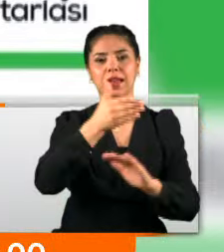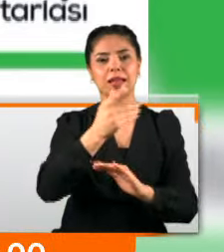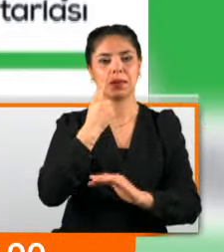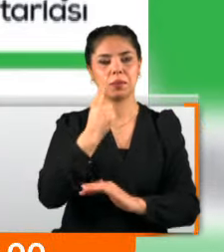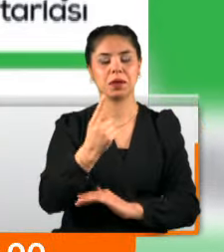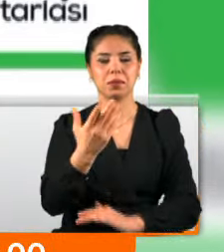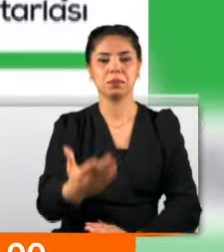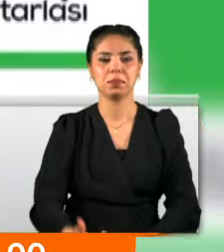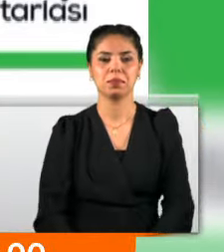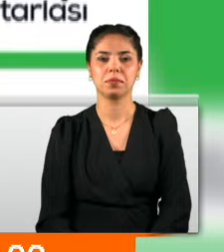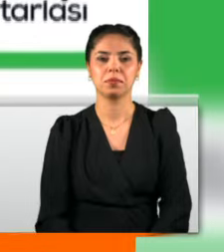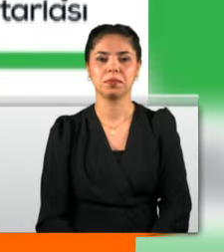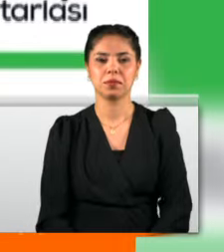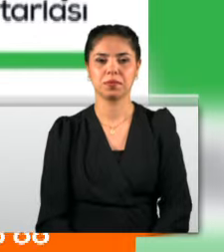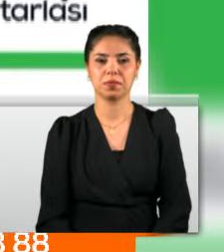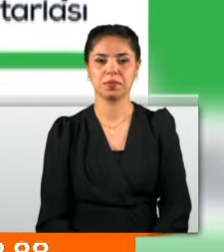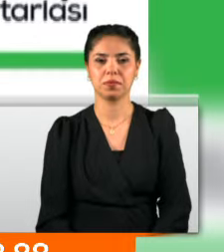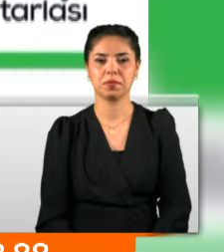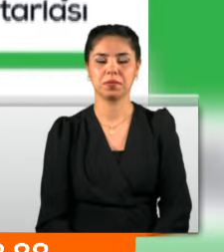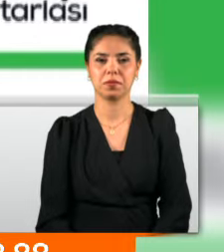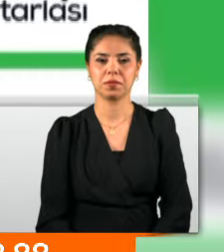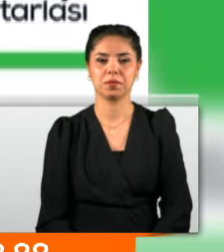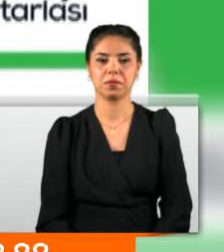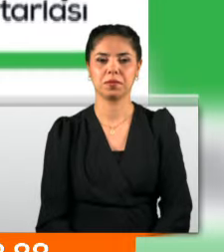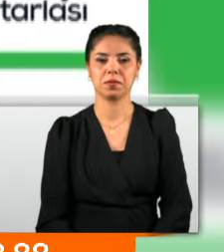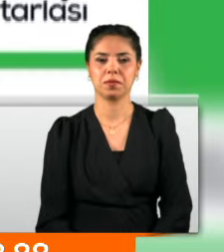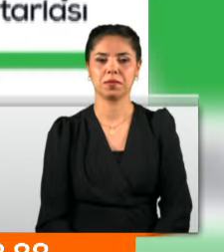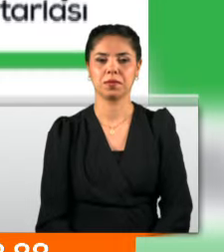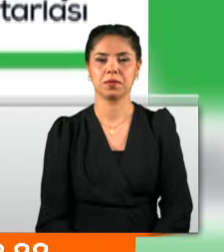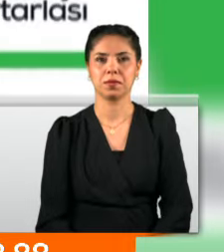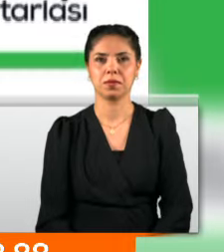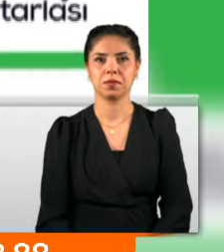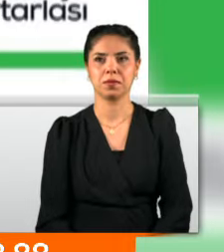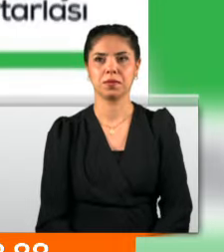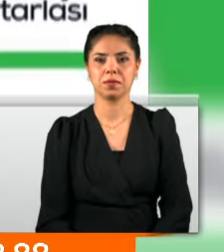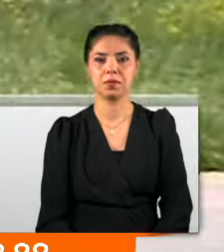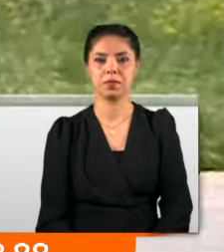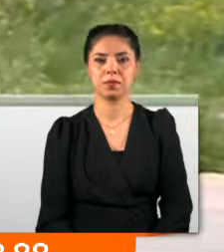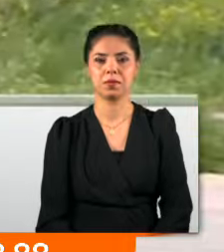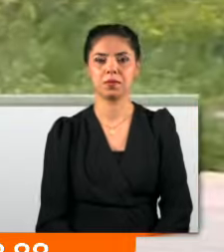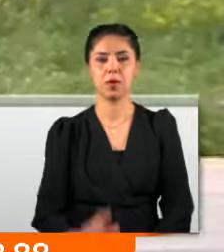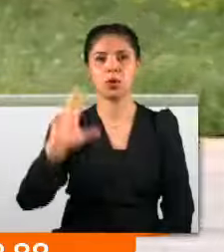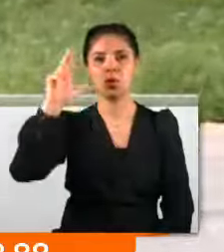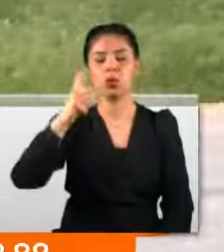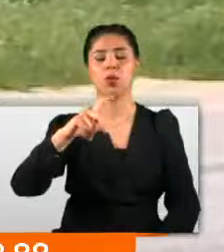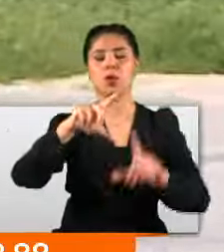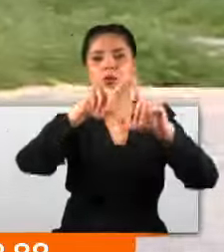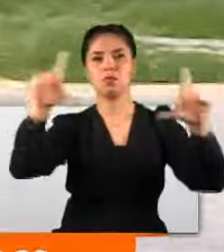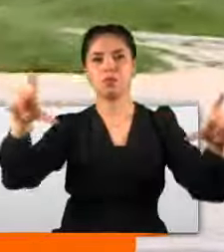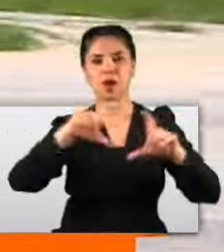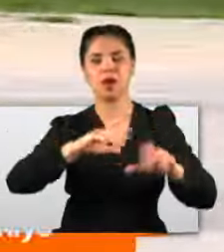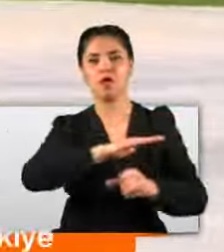Kütahya Manisa ve kırklareli'den sonra şimdi de Akdeniz'in kıymetlisi Mersin'de Güneş panelleriyle dolacak